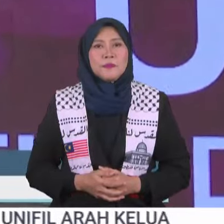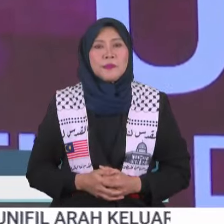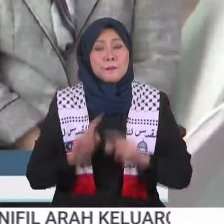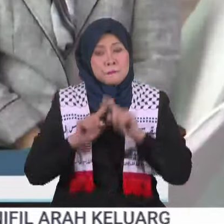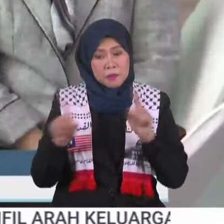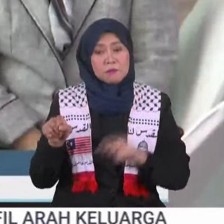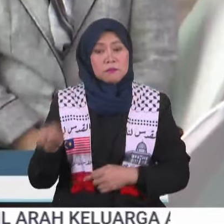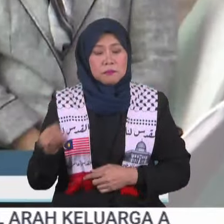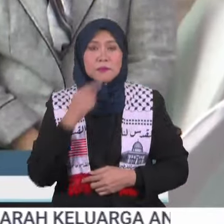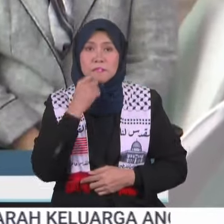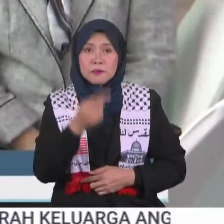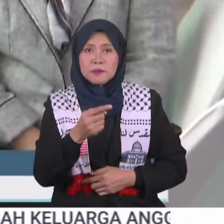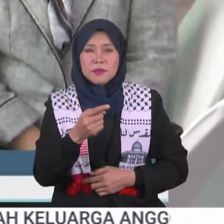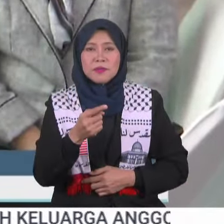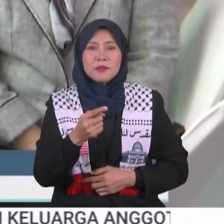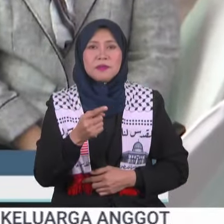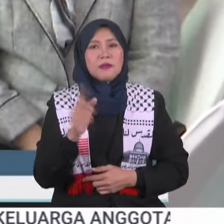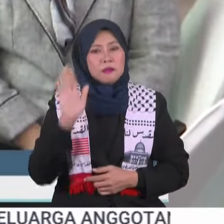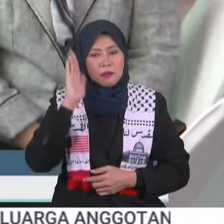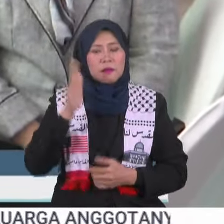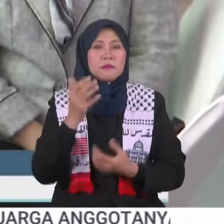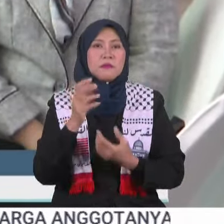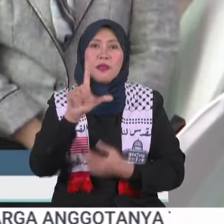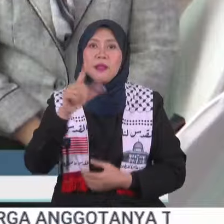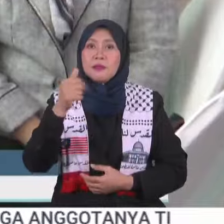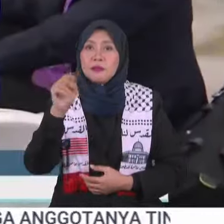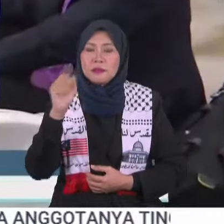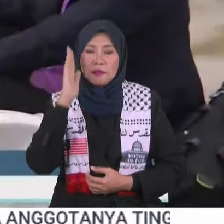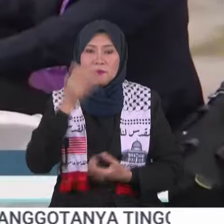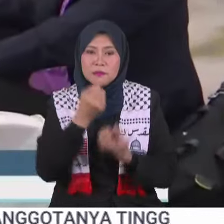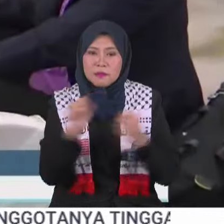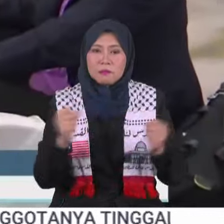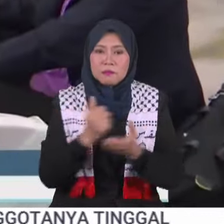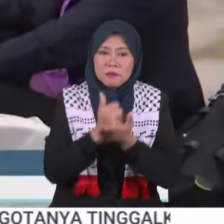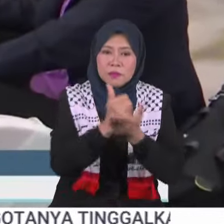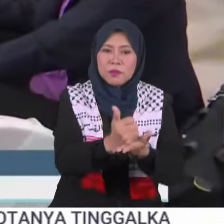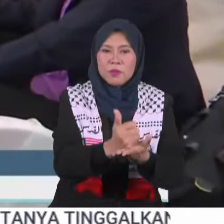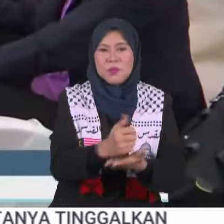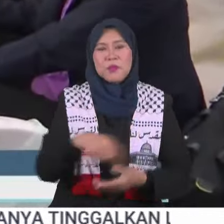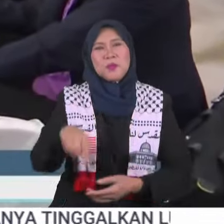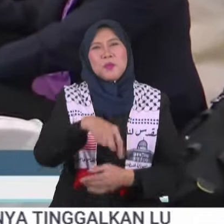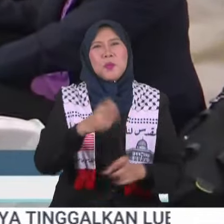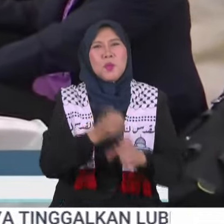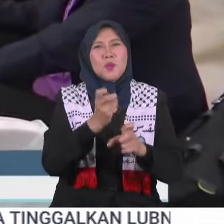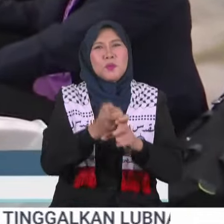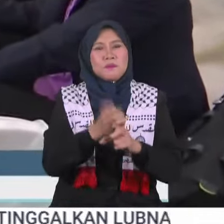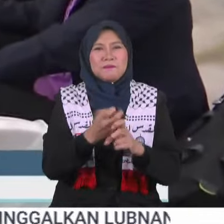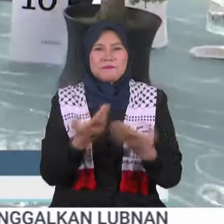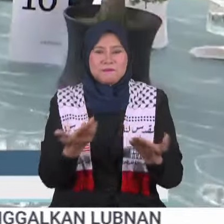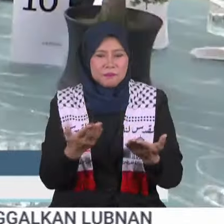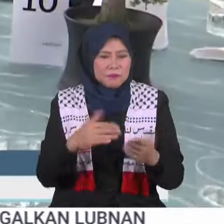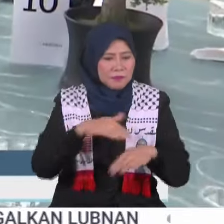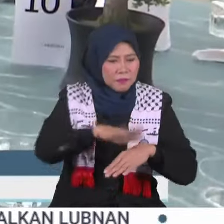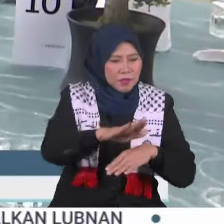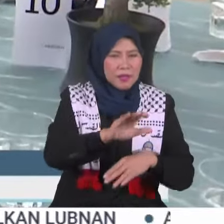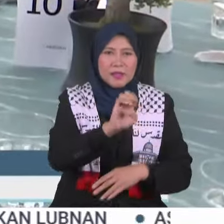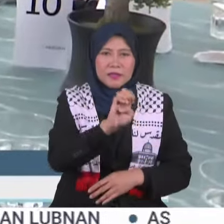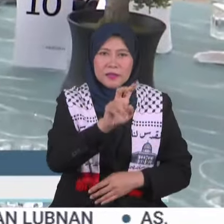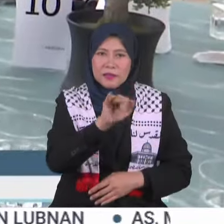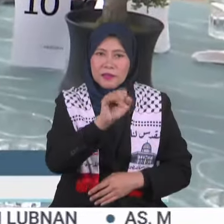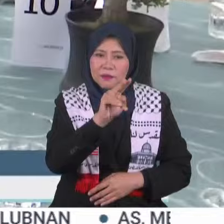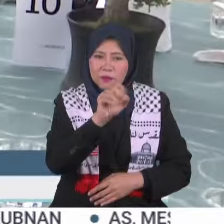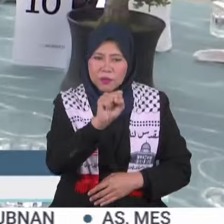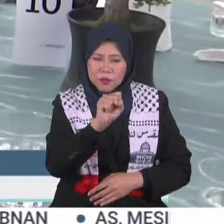Bagaimanapun katanya, Hasil sedia membantu mana-mana syarikat yang mengalami kesukaran untuk memastikan mereka menghantar